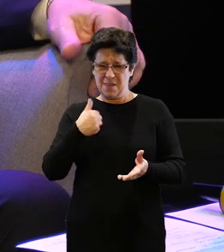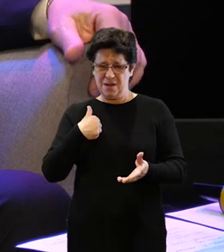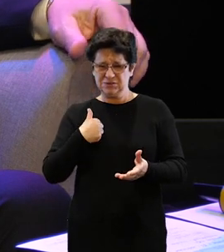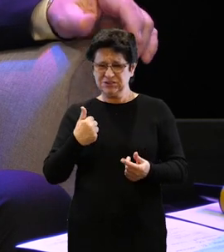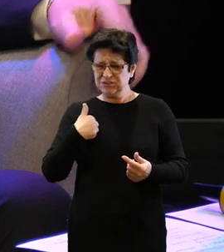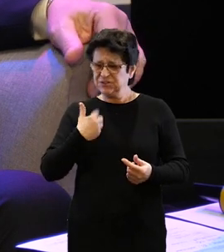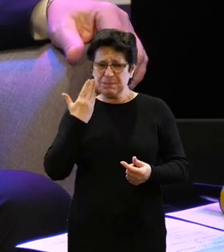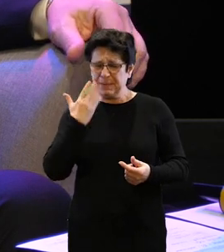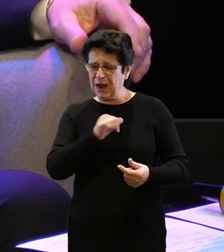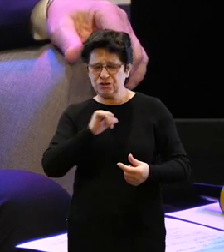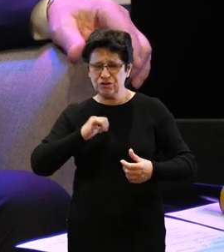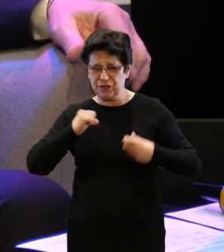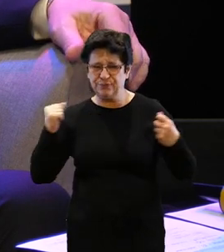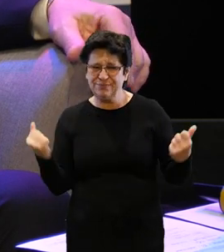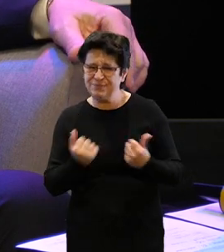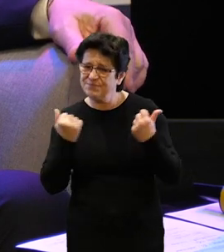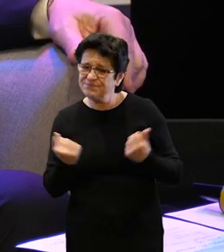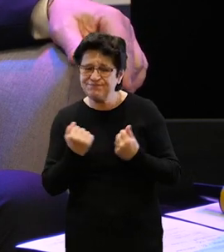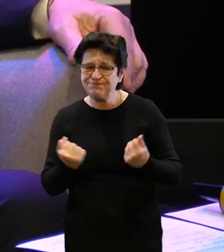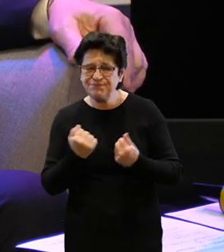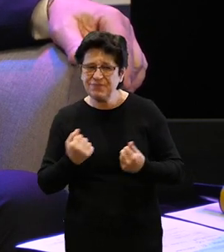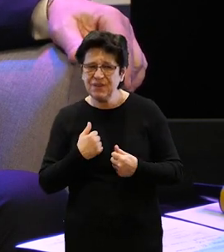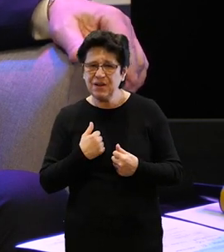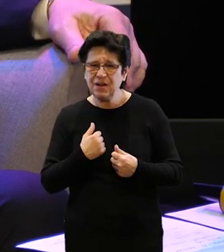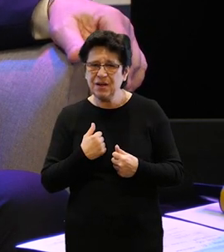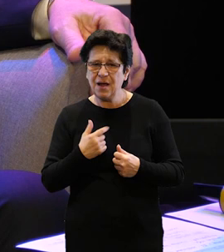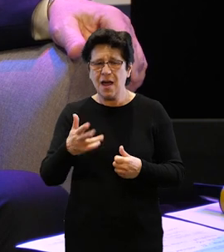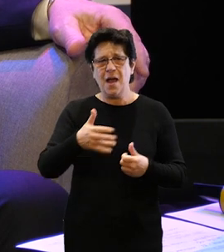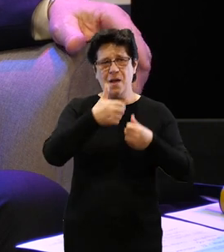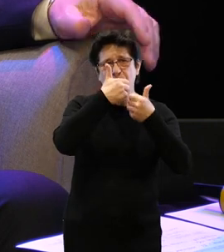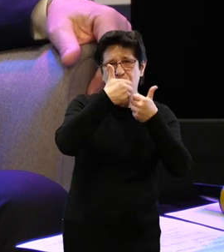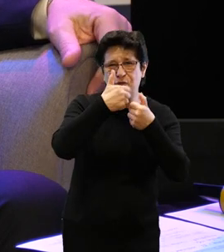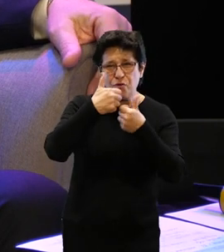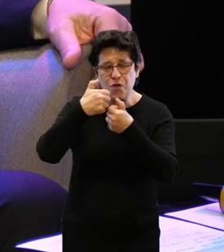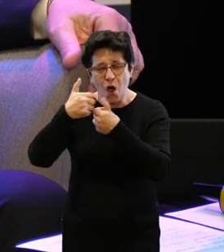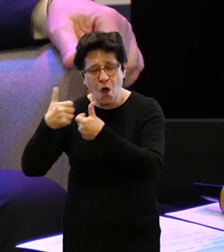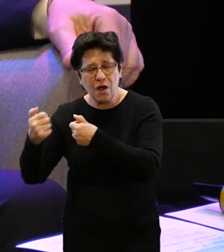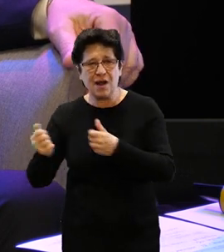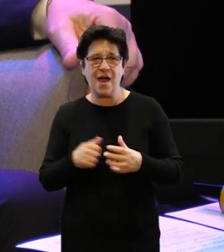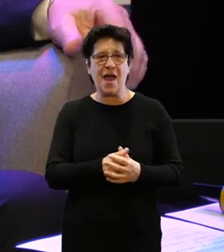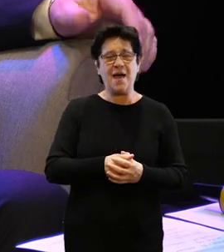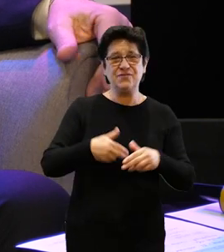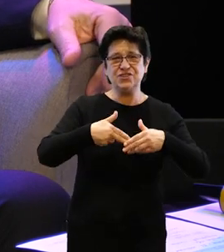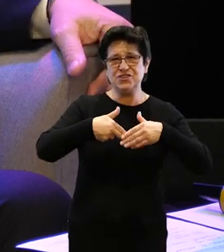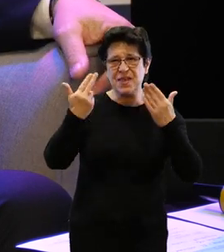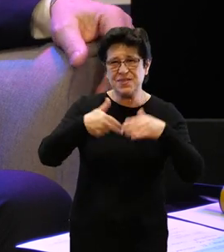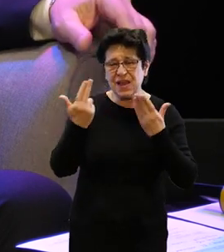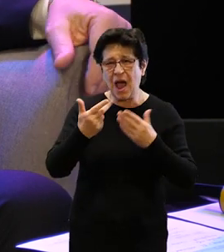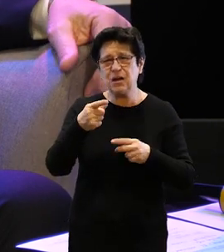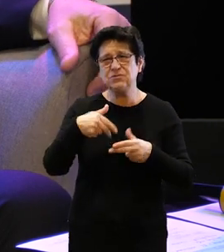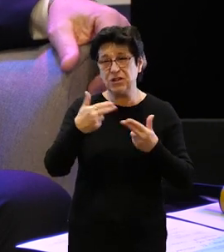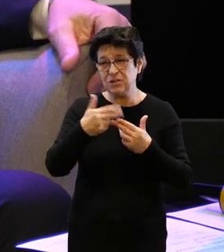dostrzeżeniem tak się złożyło że fotograf pani redaktor przyjechali do